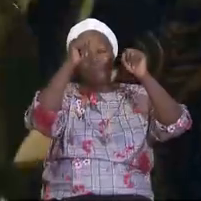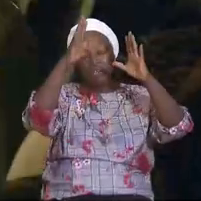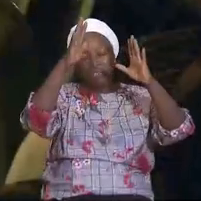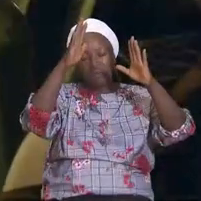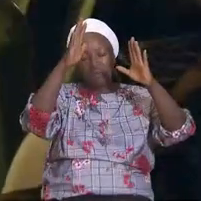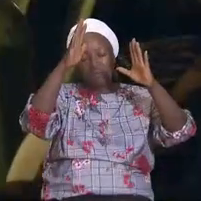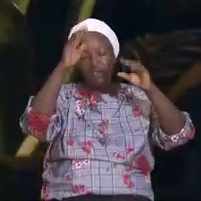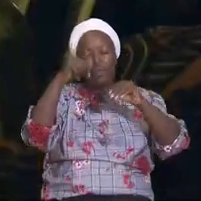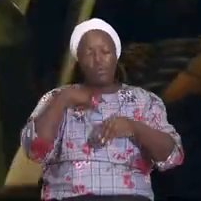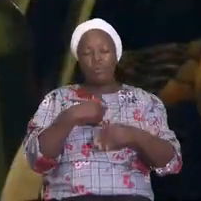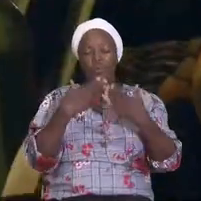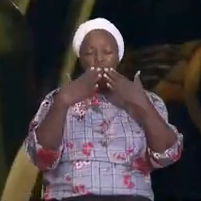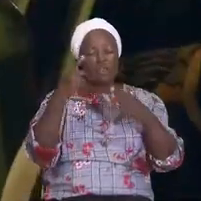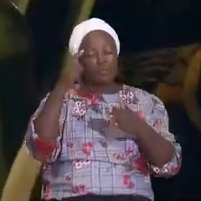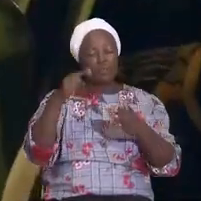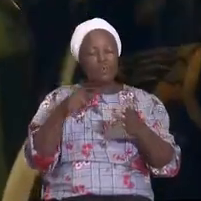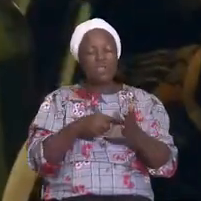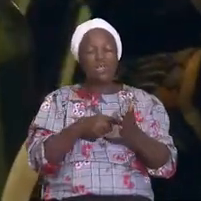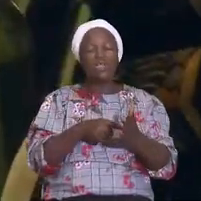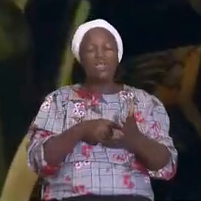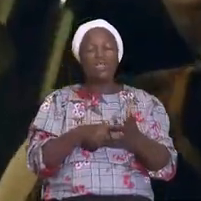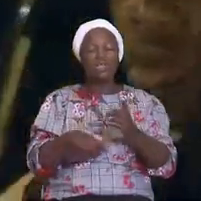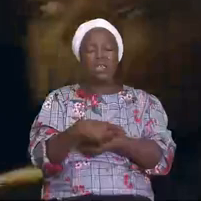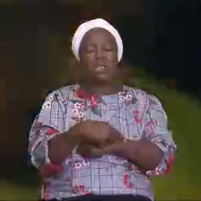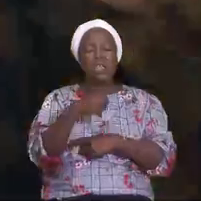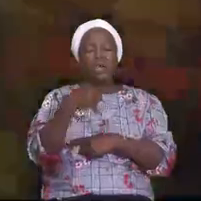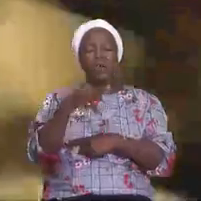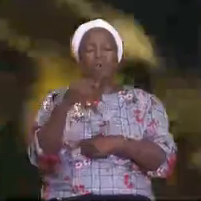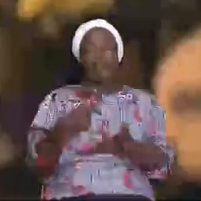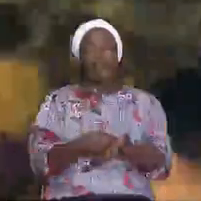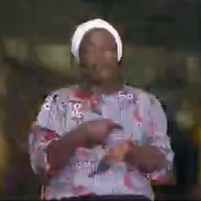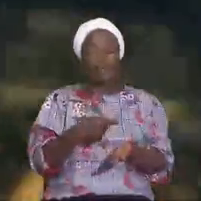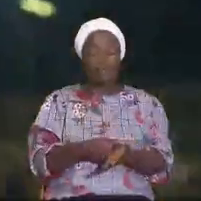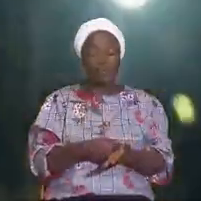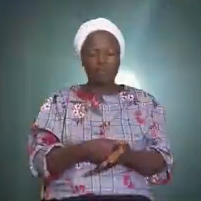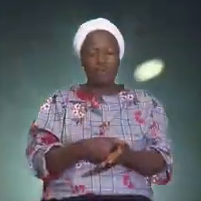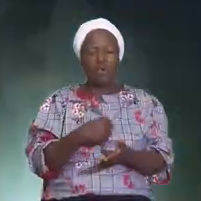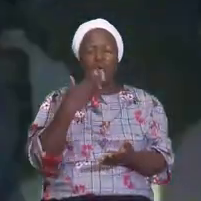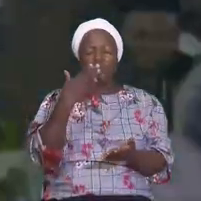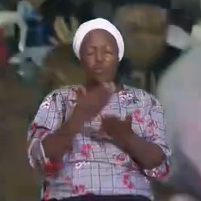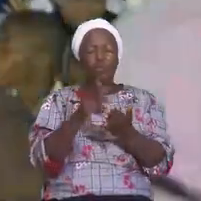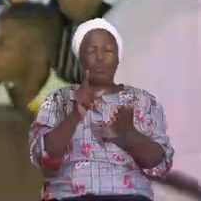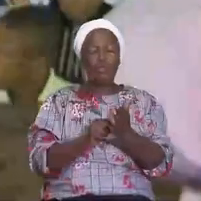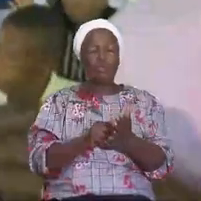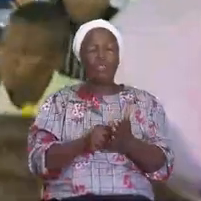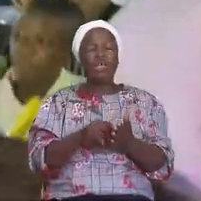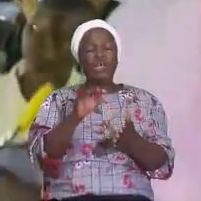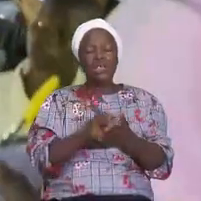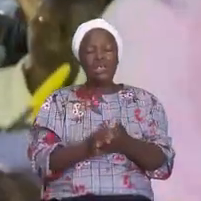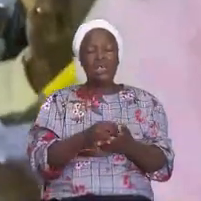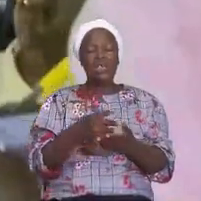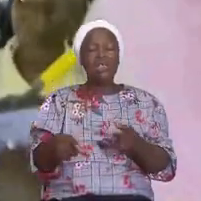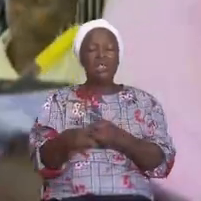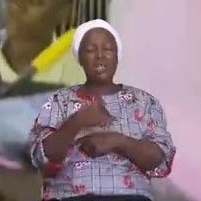pour être totalement en accord avec cette prière. Père, nous te remercions pour ce jour